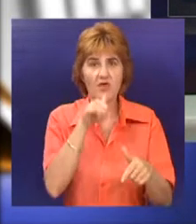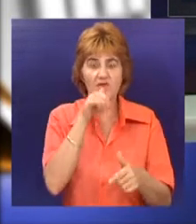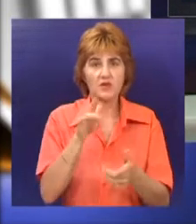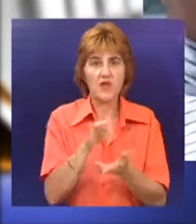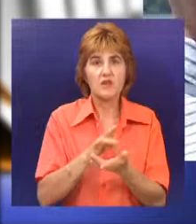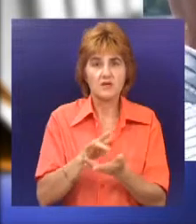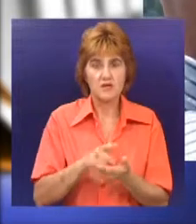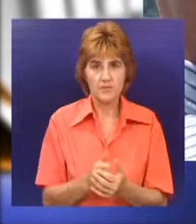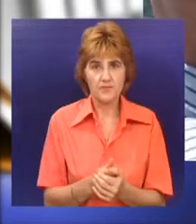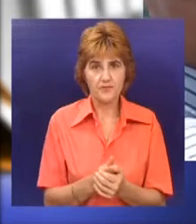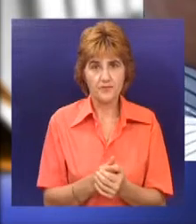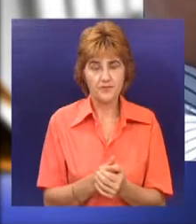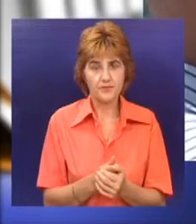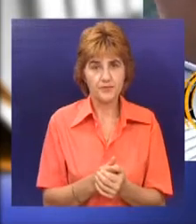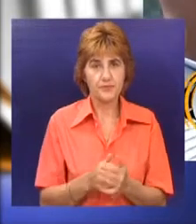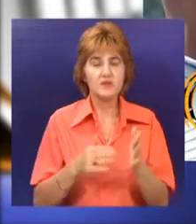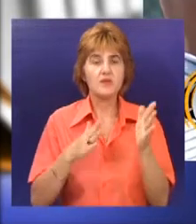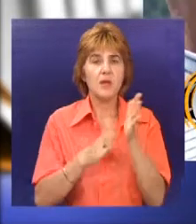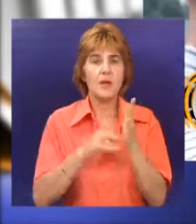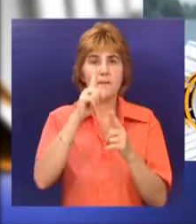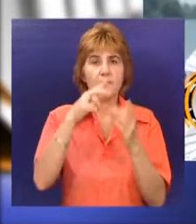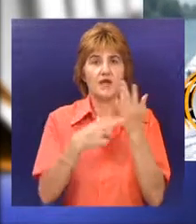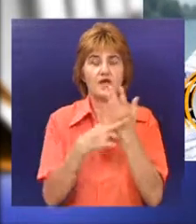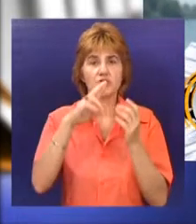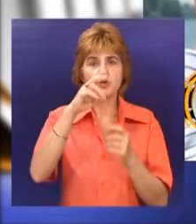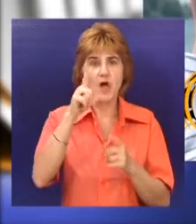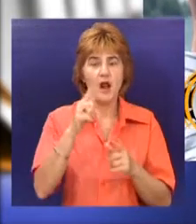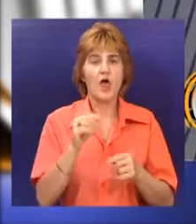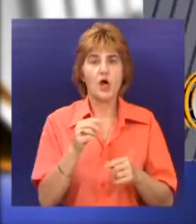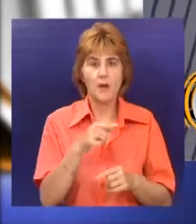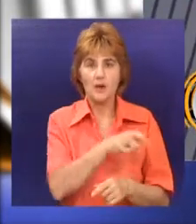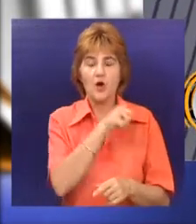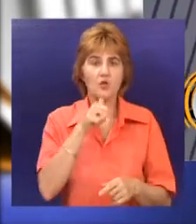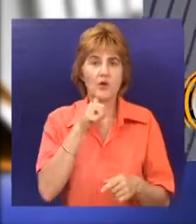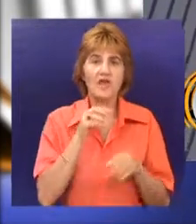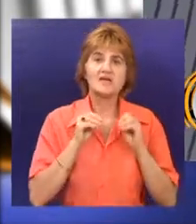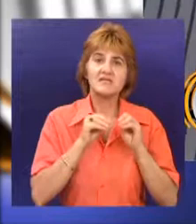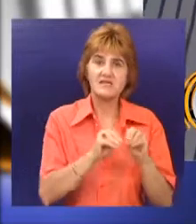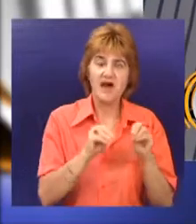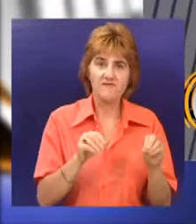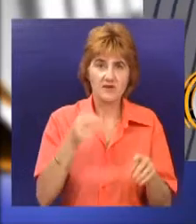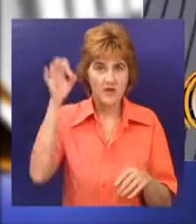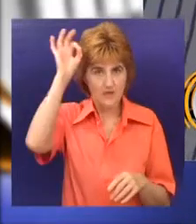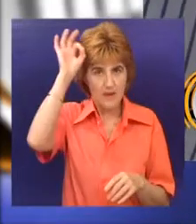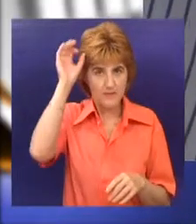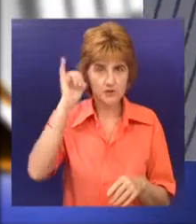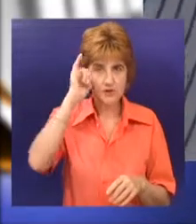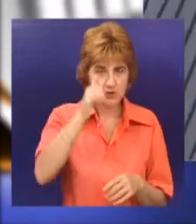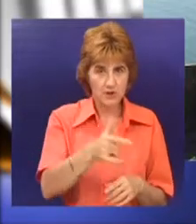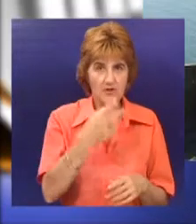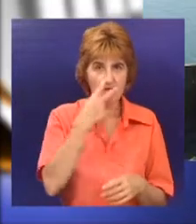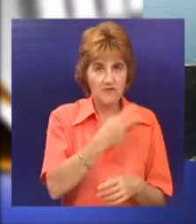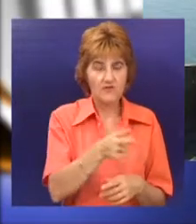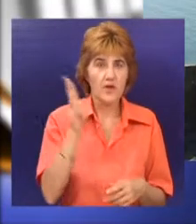nalazi. Hidrolog Mišel Roman iz Nemačke 6 mjeseci radi kao savjetnik za sanaciju i remedijaciju